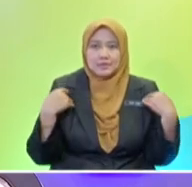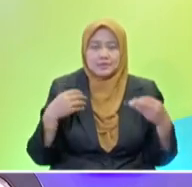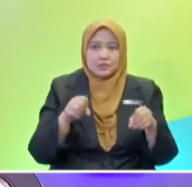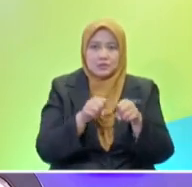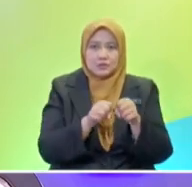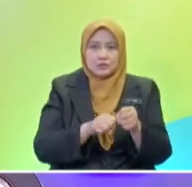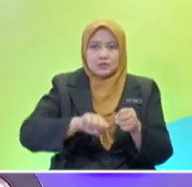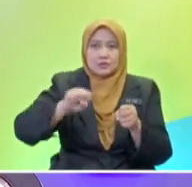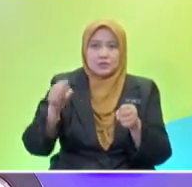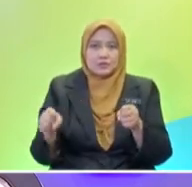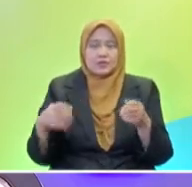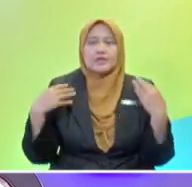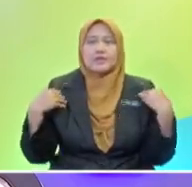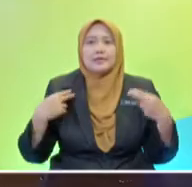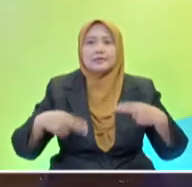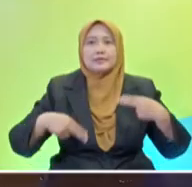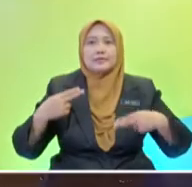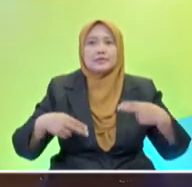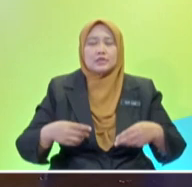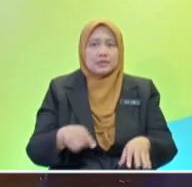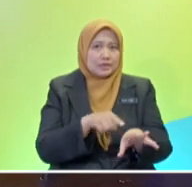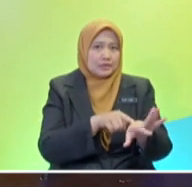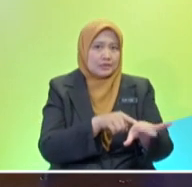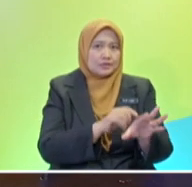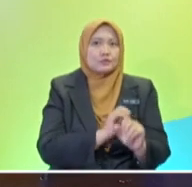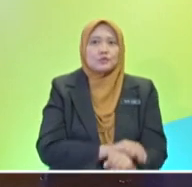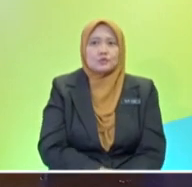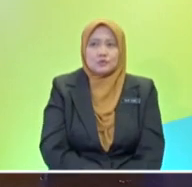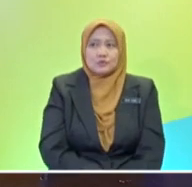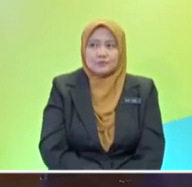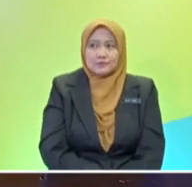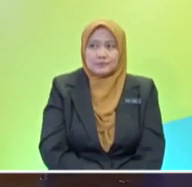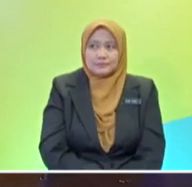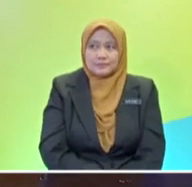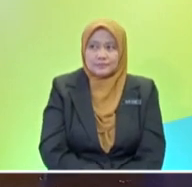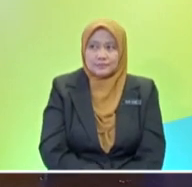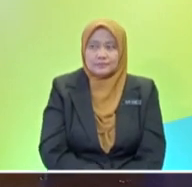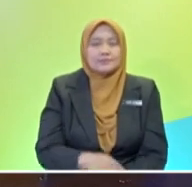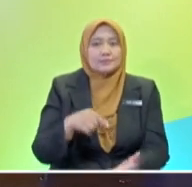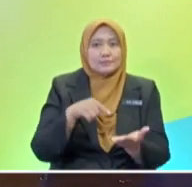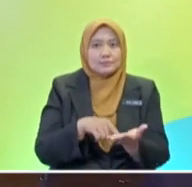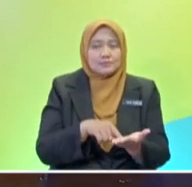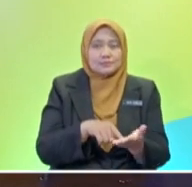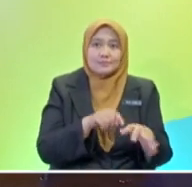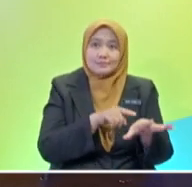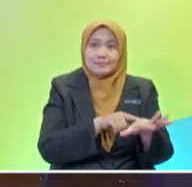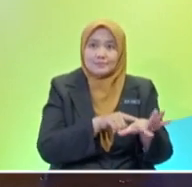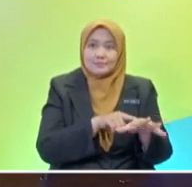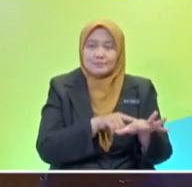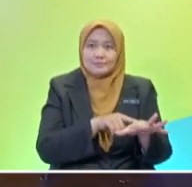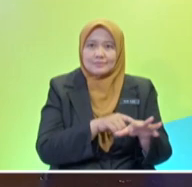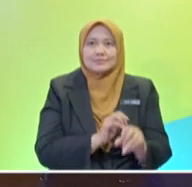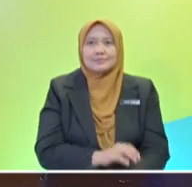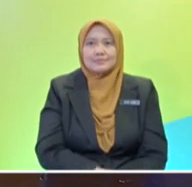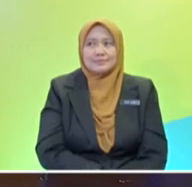ada helai daun. Ni, Din. Okey, tengok yang satu pula. Ini. Ini macam daun betik.